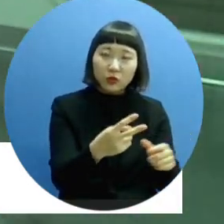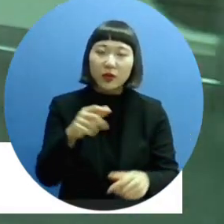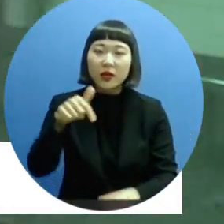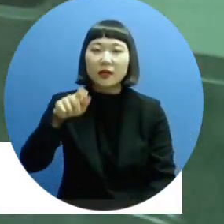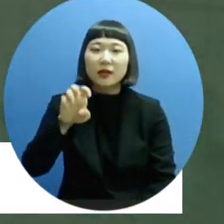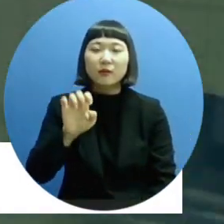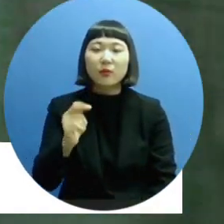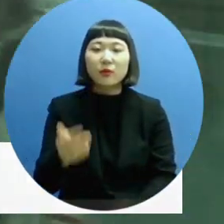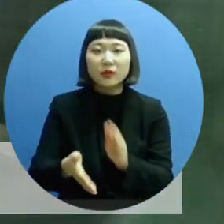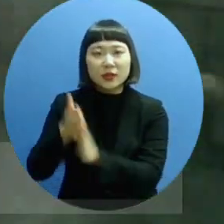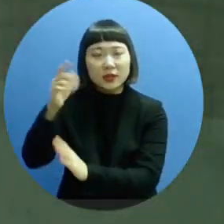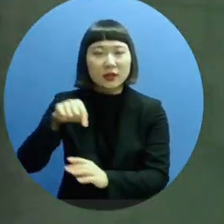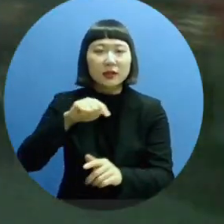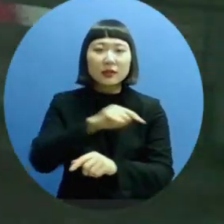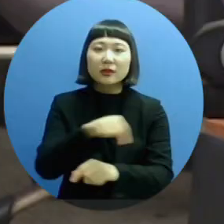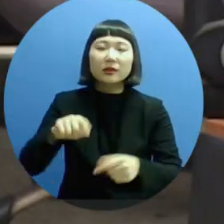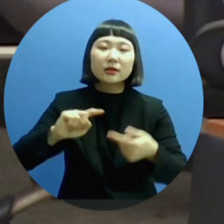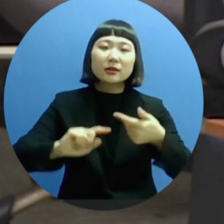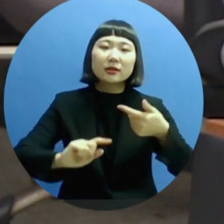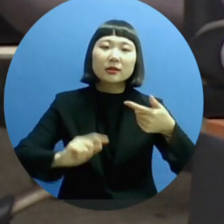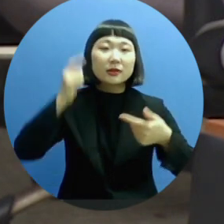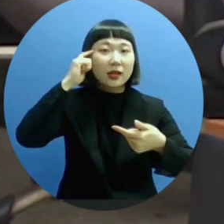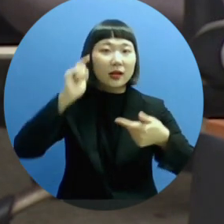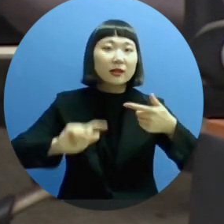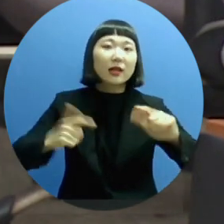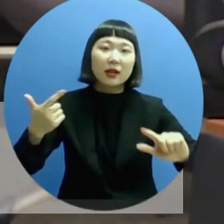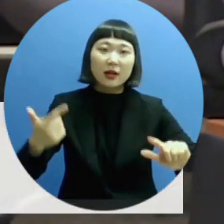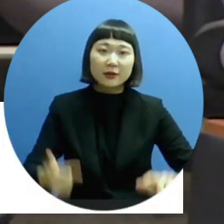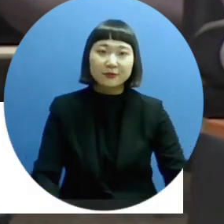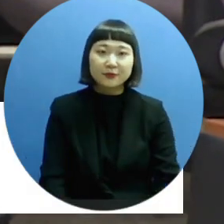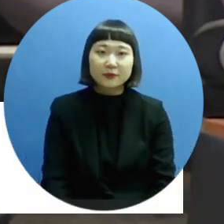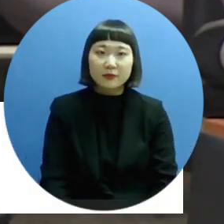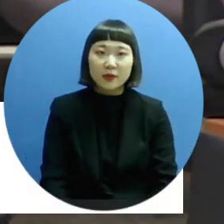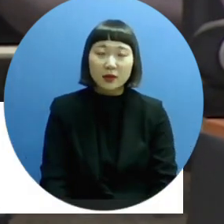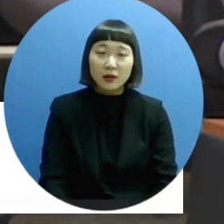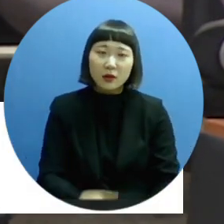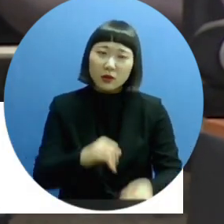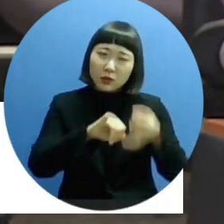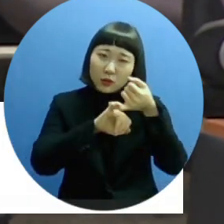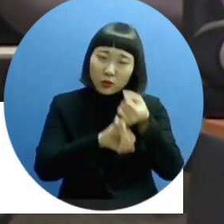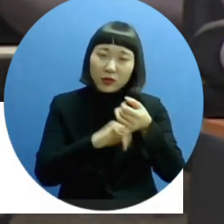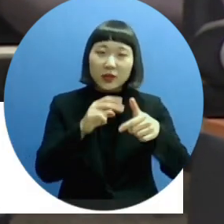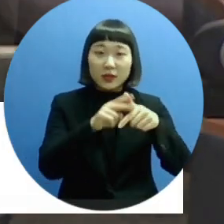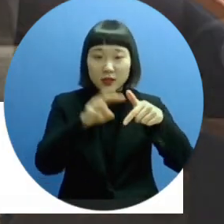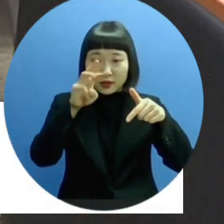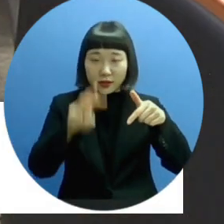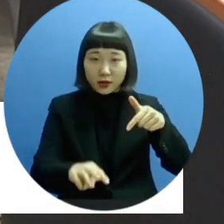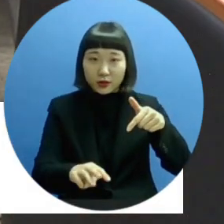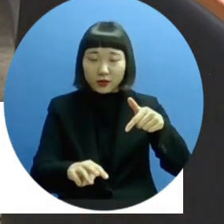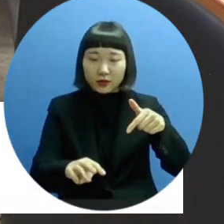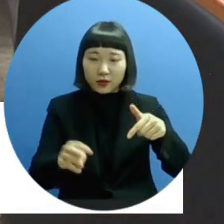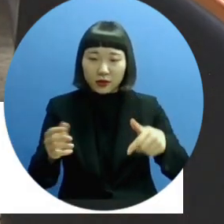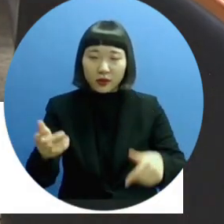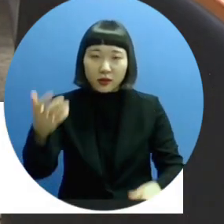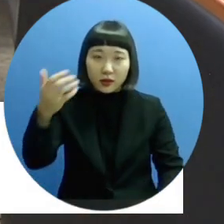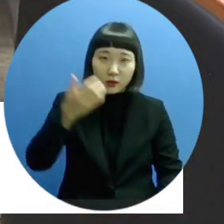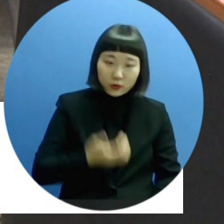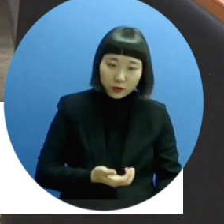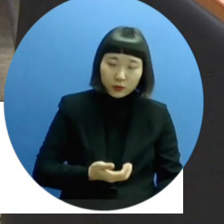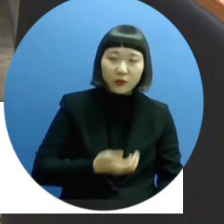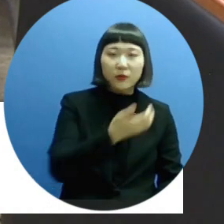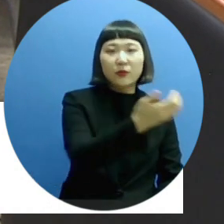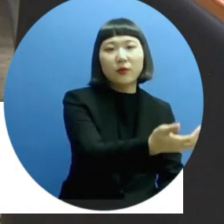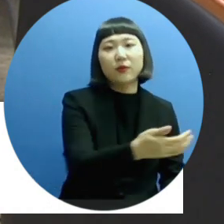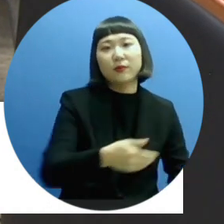내에서도 의견이 갈리고 있습니다. 반드시 인천을 거치지 않고서는 이 사업은 될 수가 없답니다. 그러니까 그것을 우리가